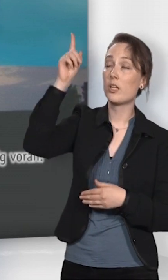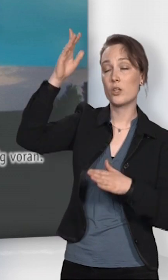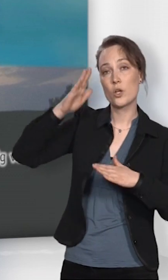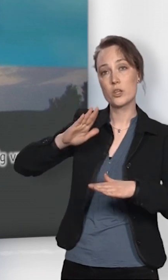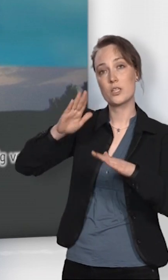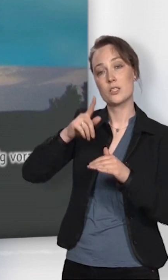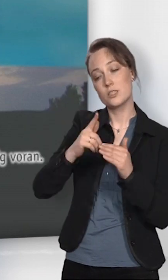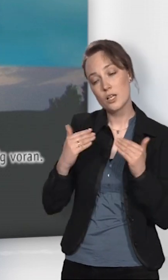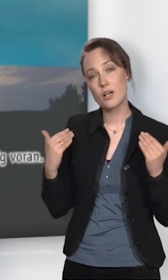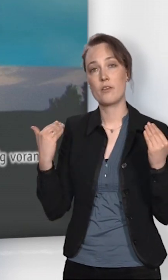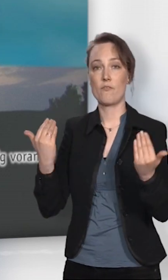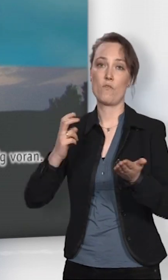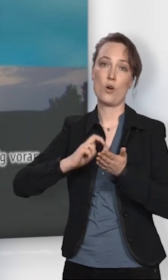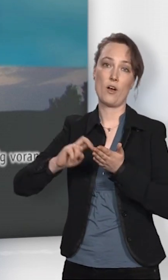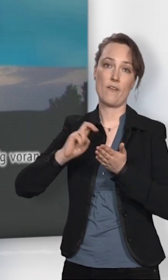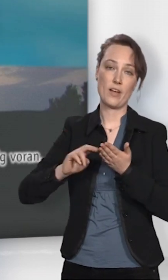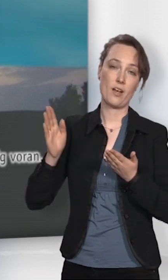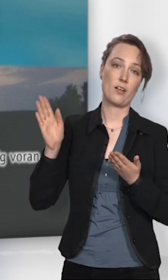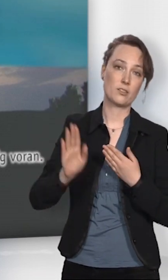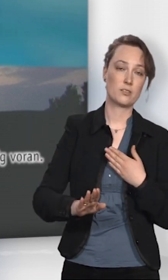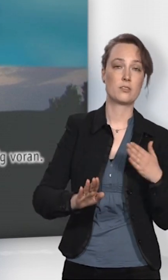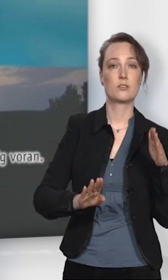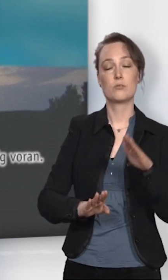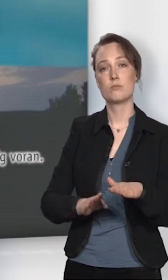Geh mit Gottes Segen